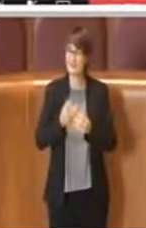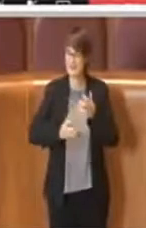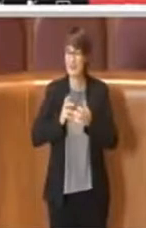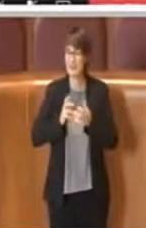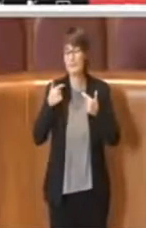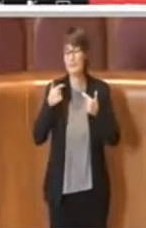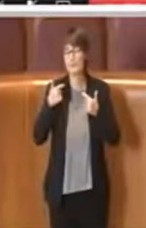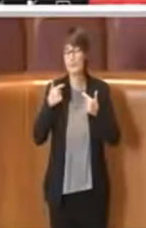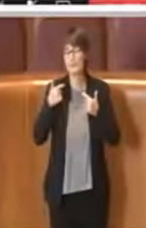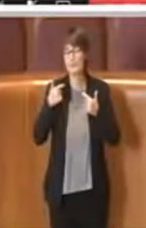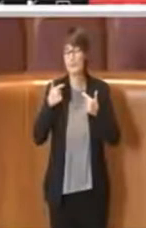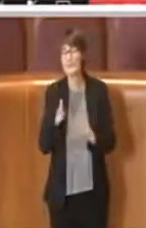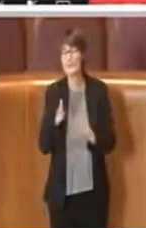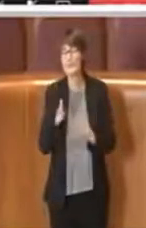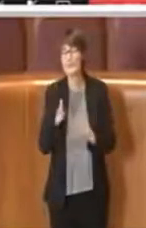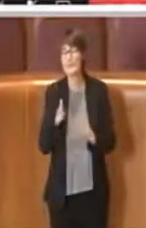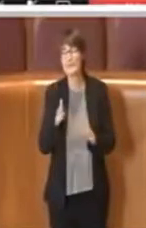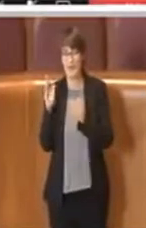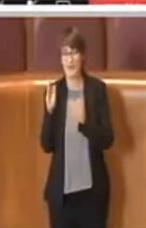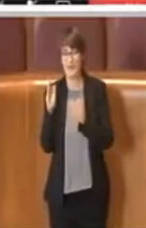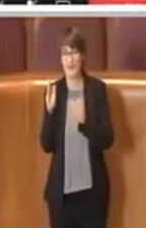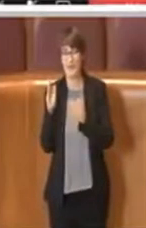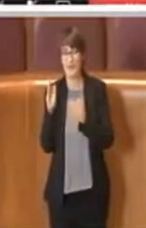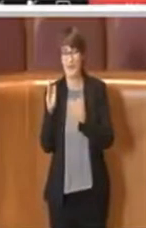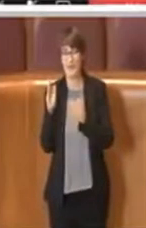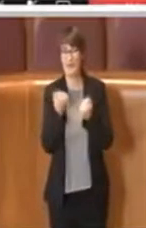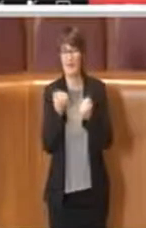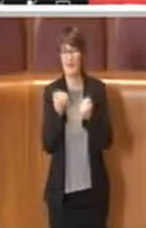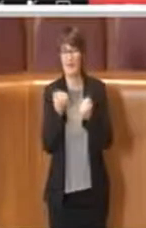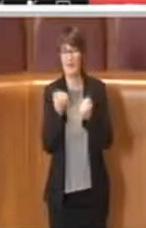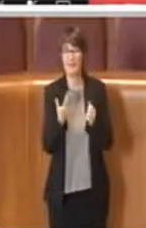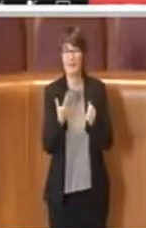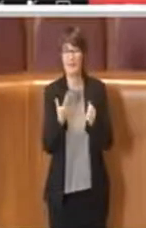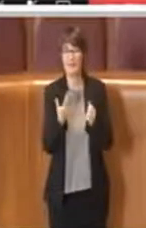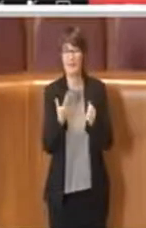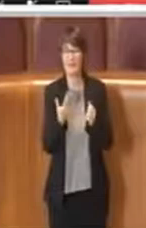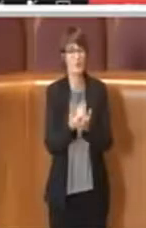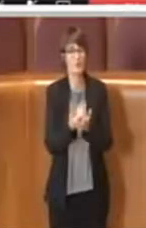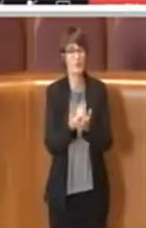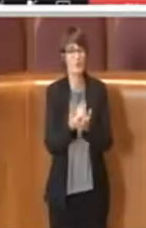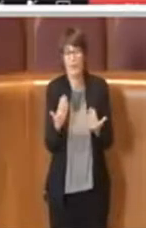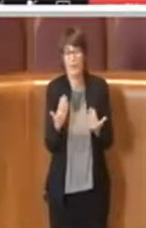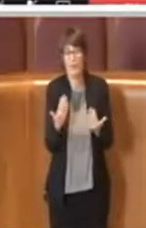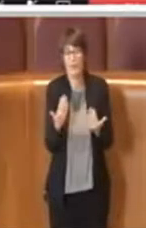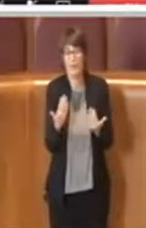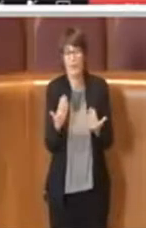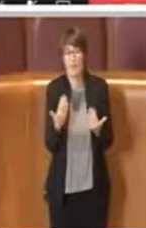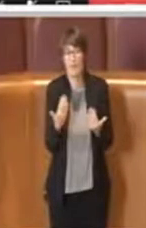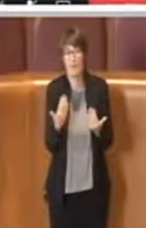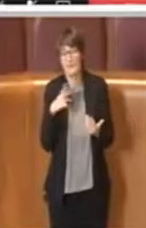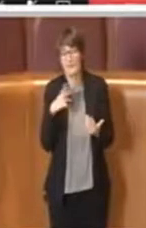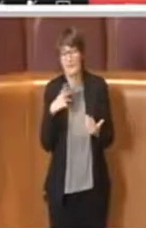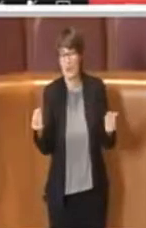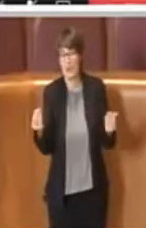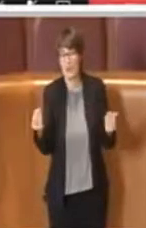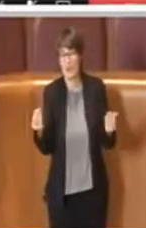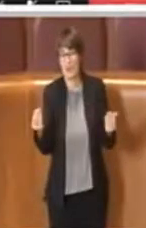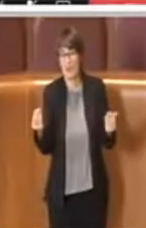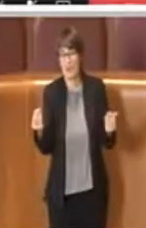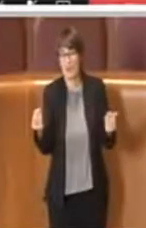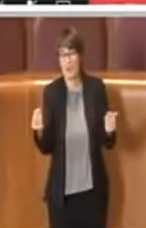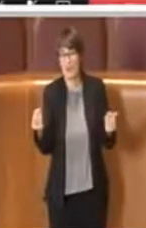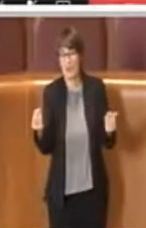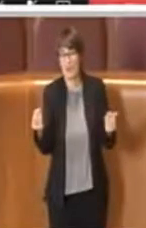attività produttive possibile, più possibile, e traghettare insieme